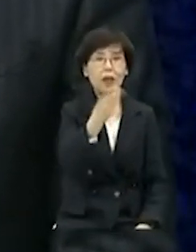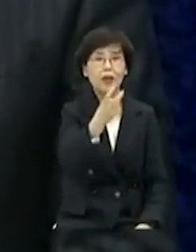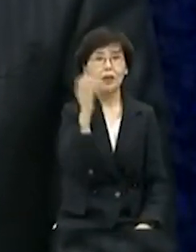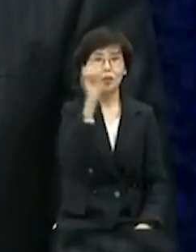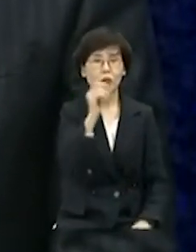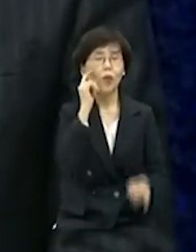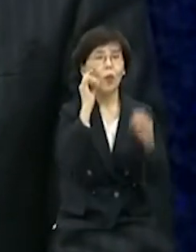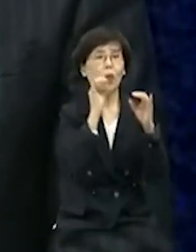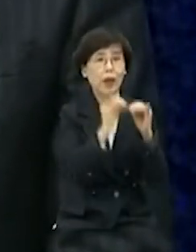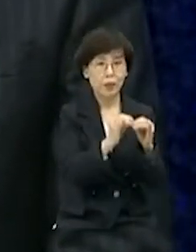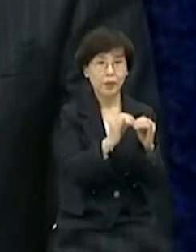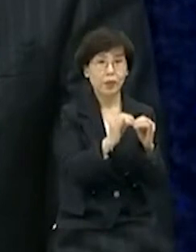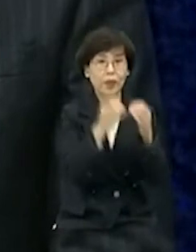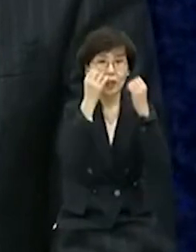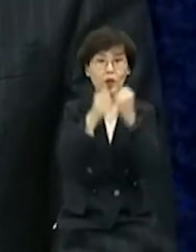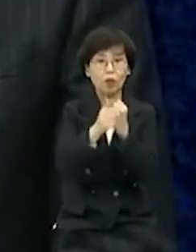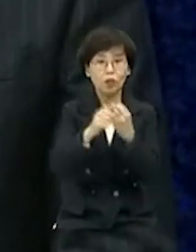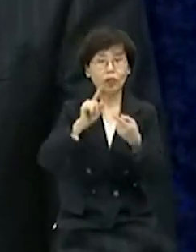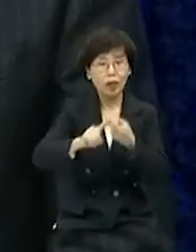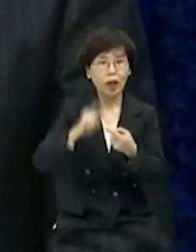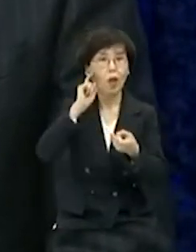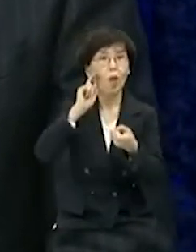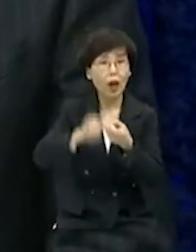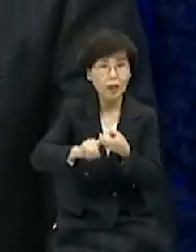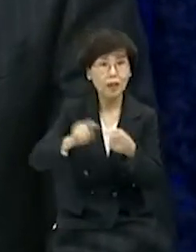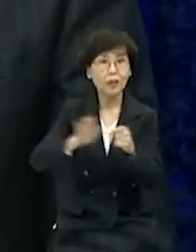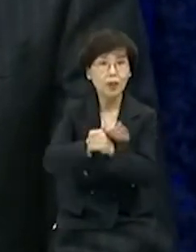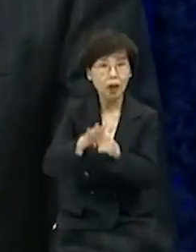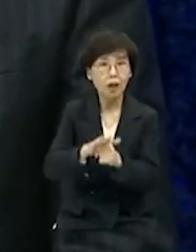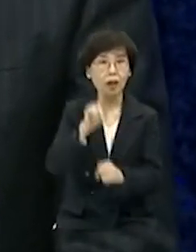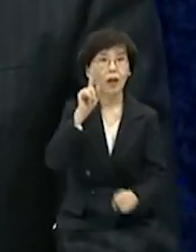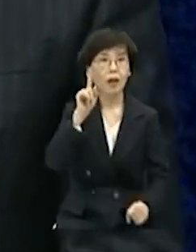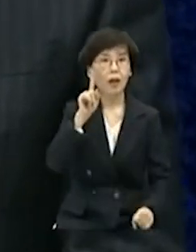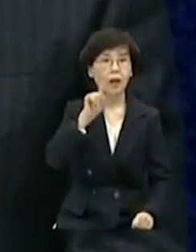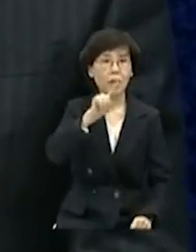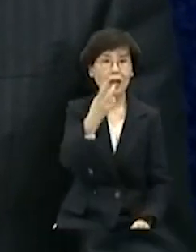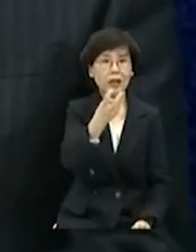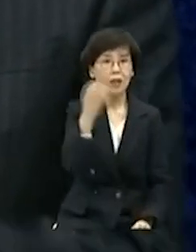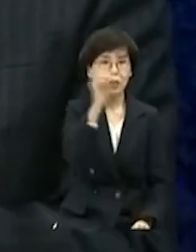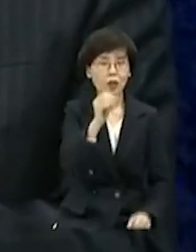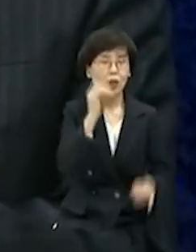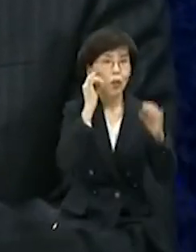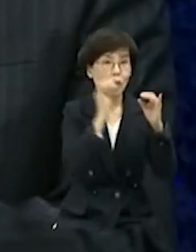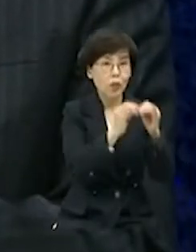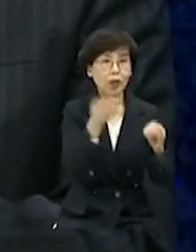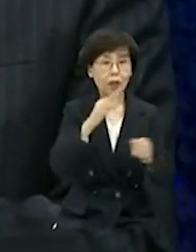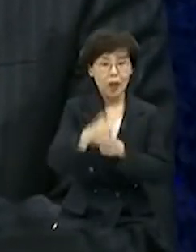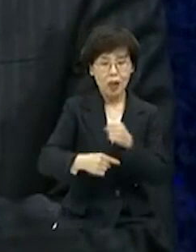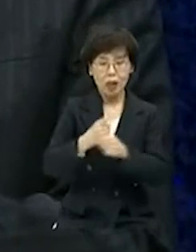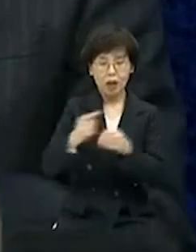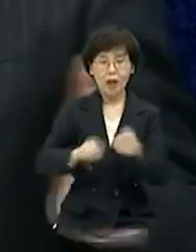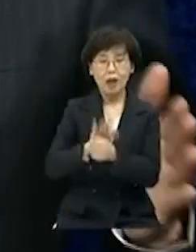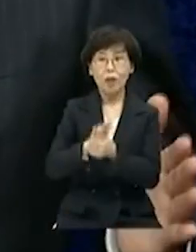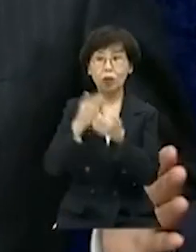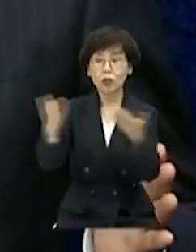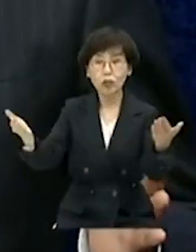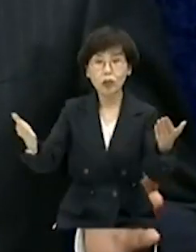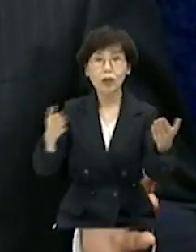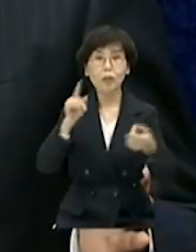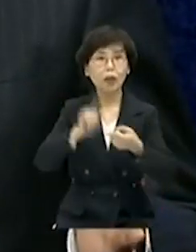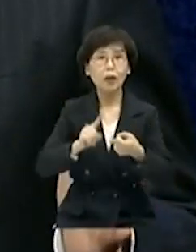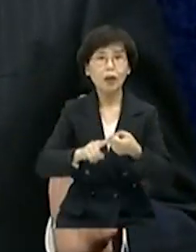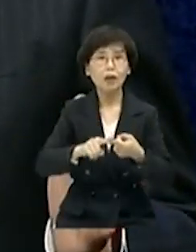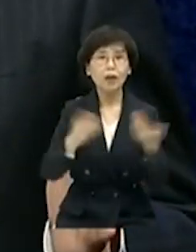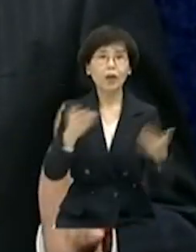그 넘치는 신혼부부에 대한 애정은 저는 120% 동의하지만 이번 1년 내에 혜택을 드릴 게 하나도 없다는